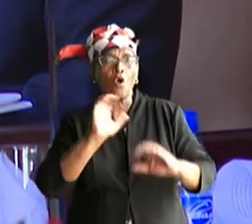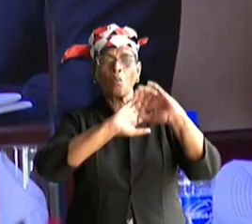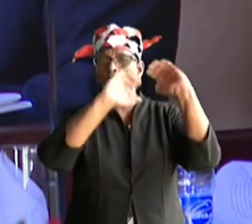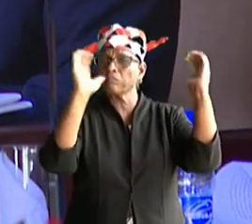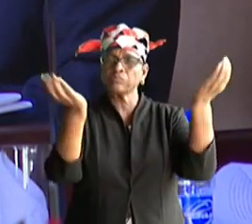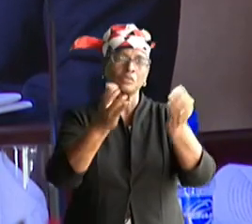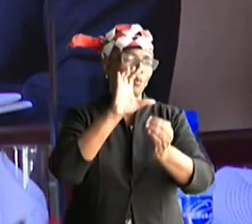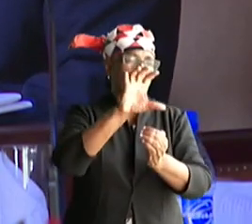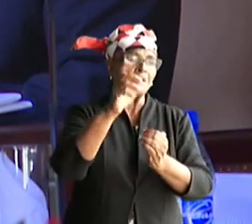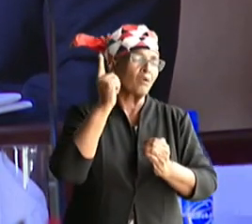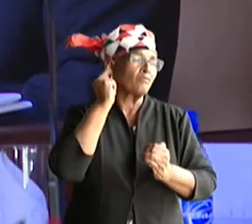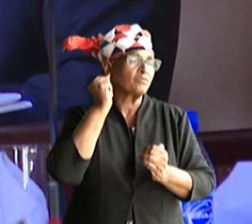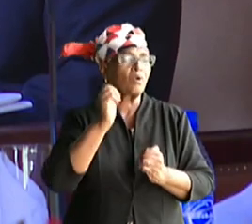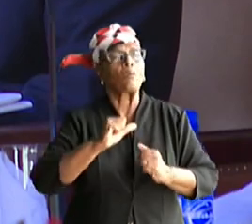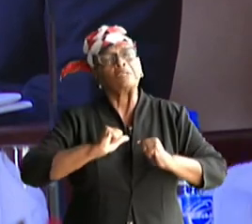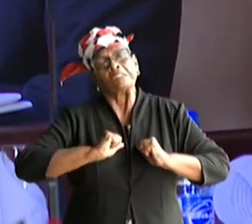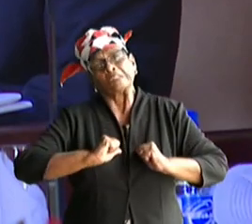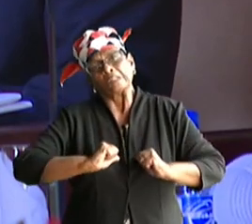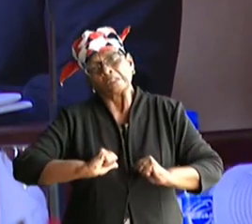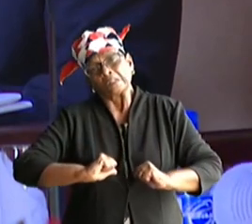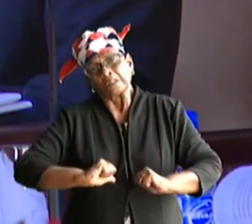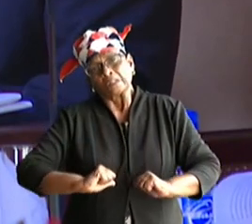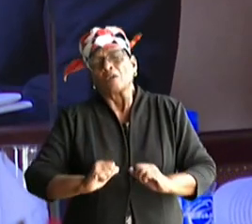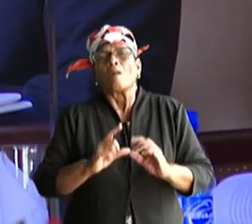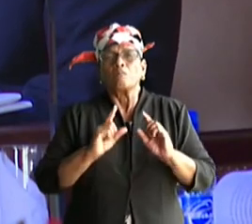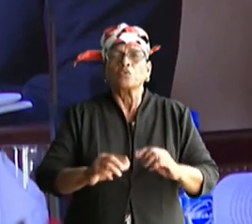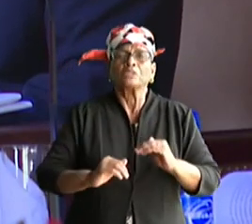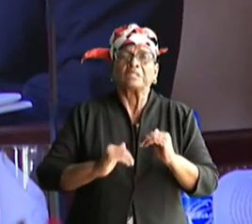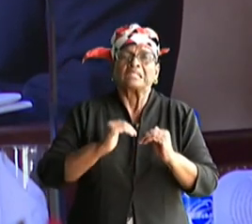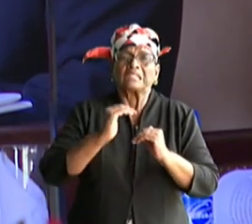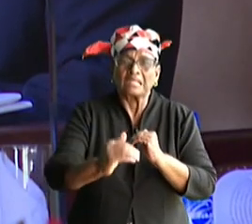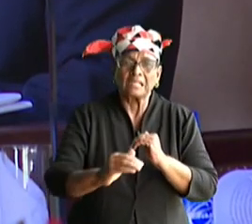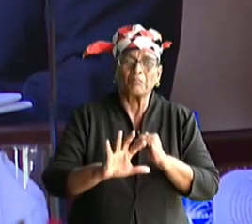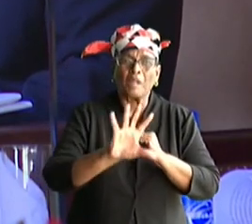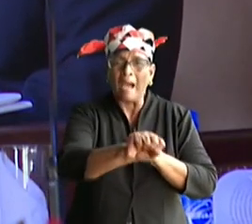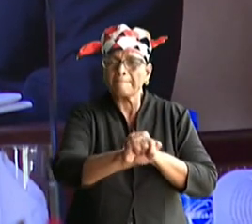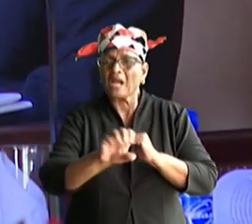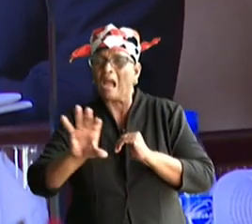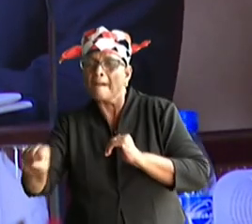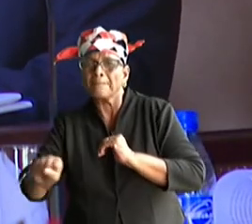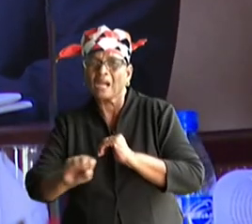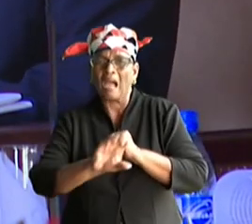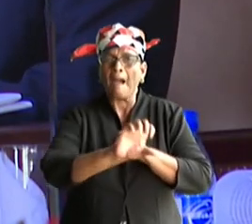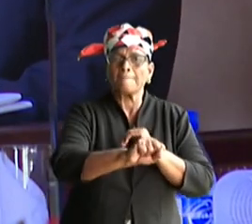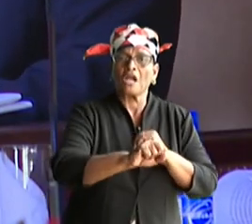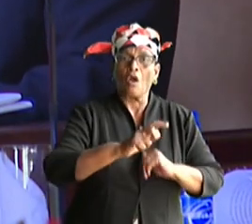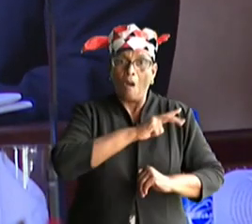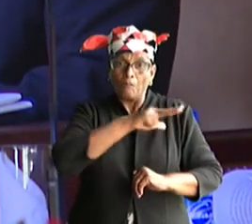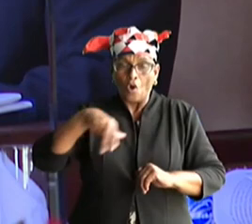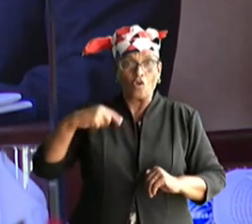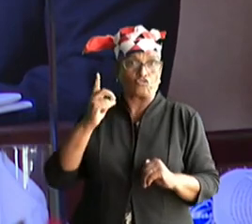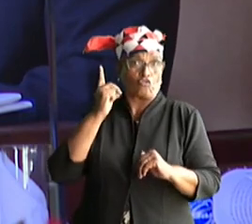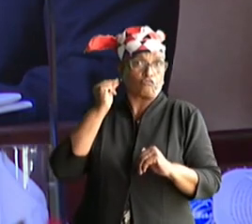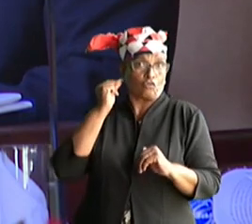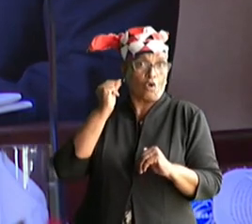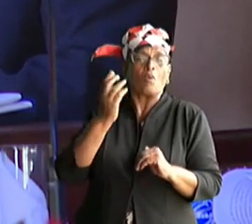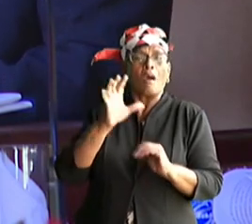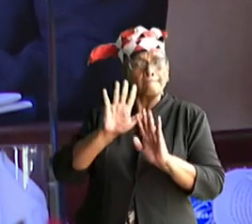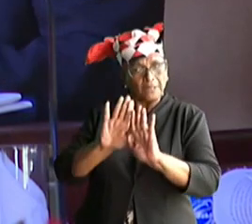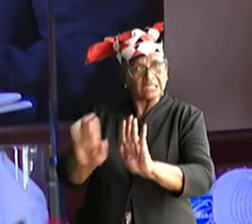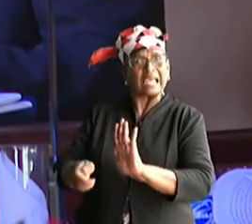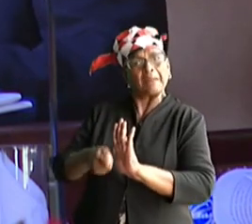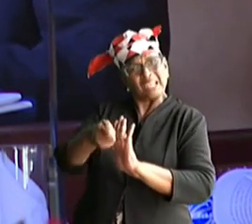wereld erkent dat er drastische stappen ondernomen moeten worden om onze vrouwen die bescherming te